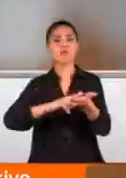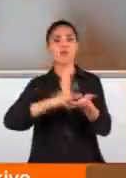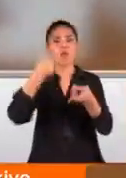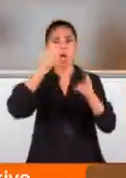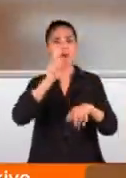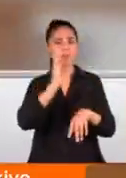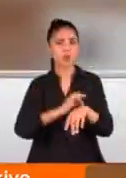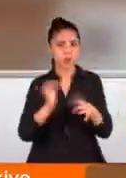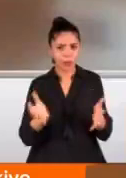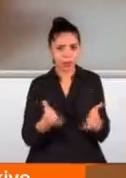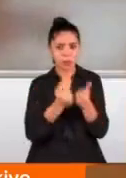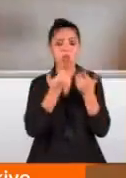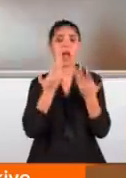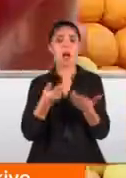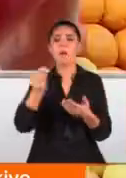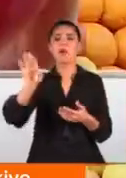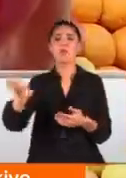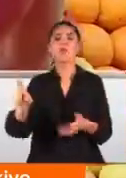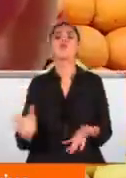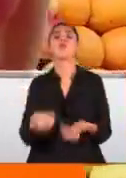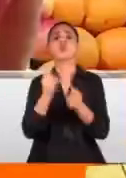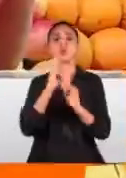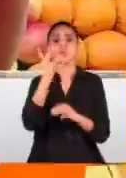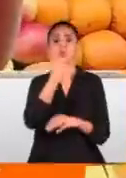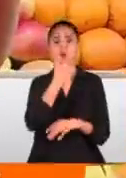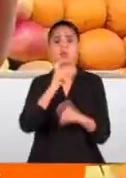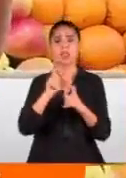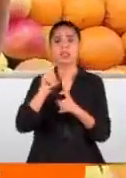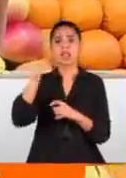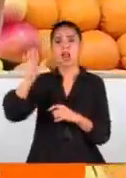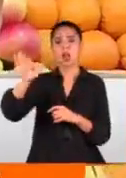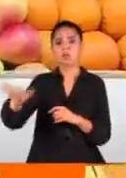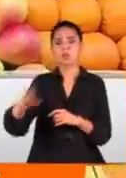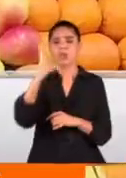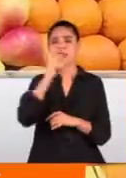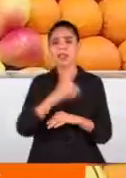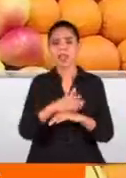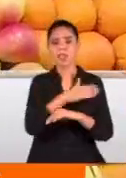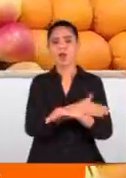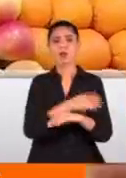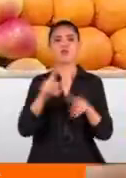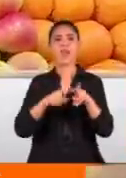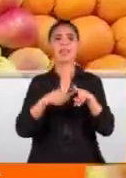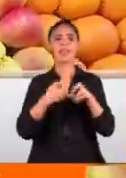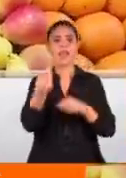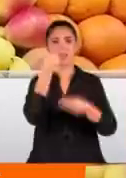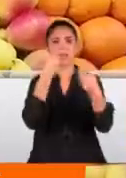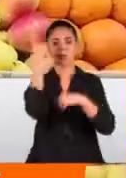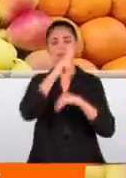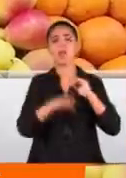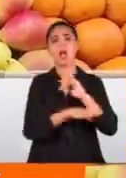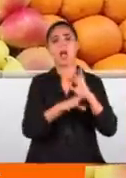döndü ama minik Saliha kurtulamadı. 4 yaşındaki Saliha Çakır bundan 2 yıl önce yediği nar sonrası